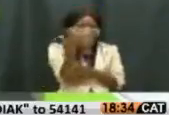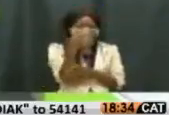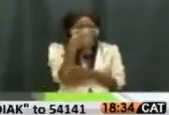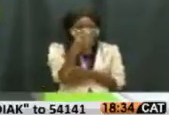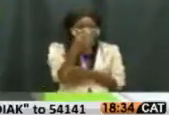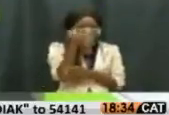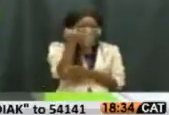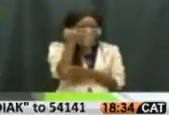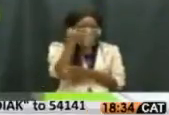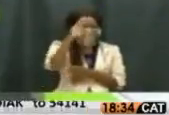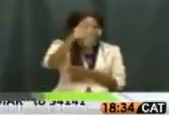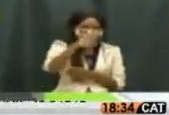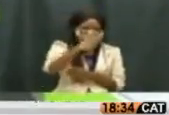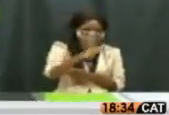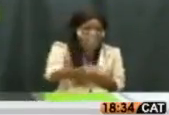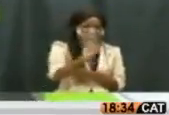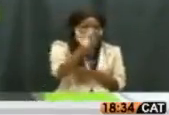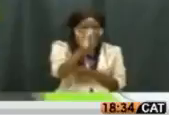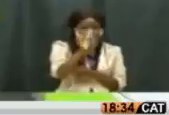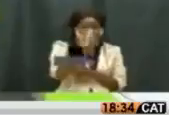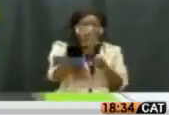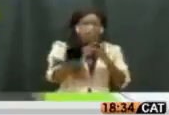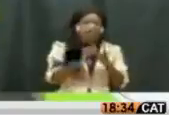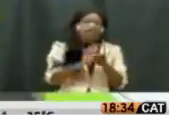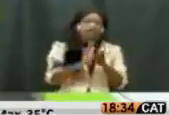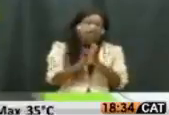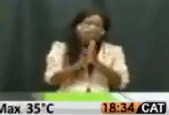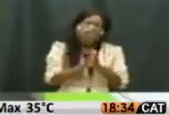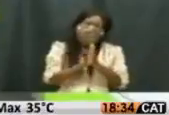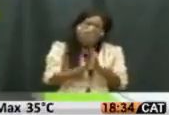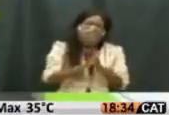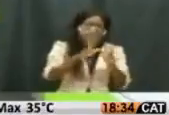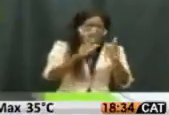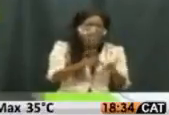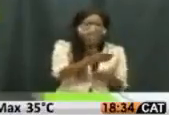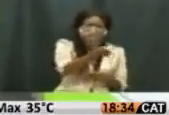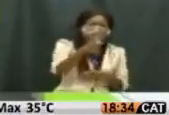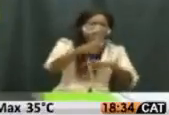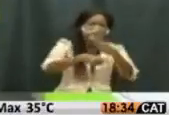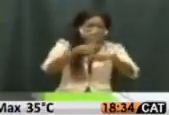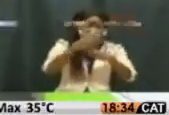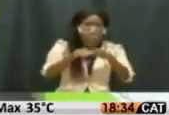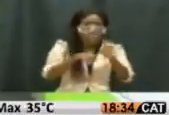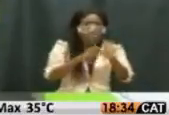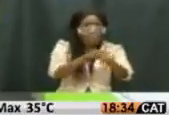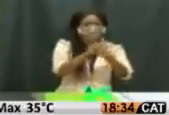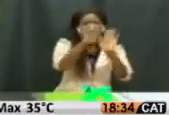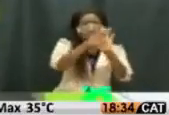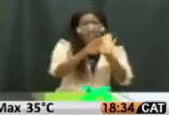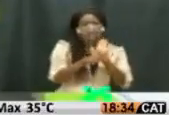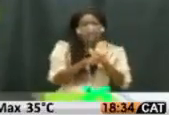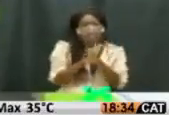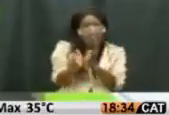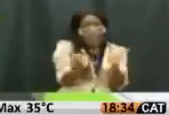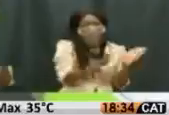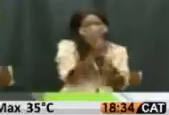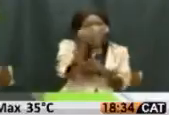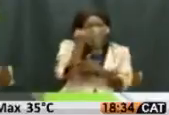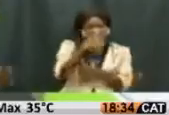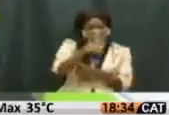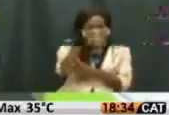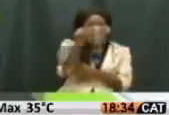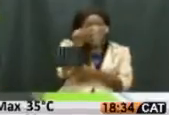pang'ono koma ndithu anthu apitirire mauthenga amene tikuwauza mwachisanzo ngati kuti kumasamba